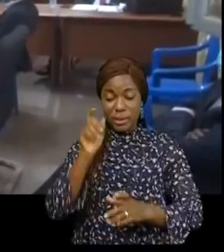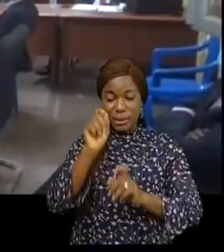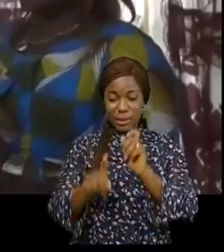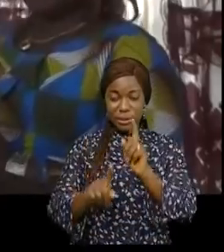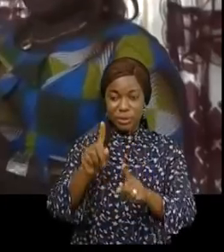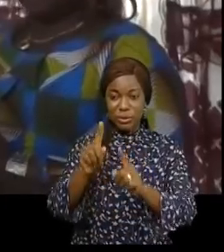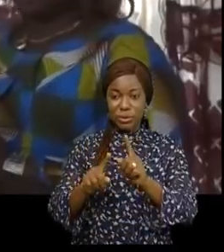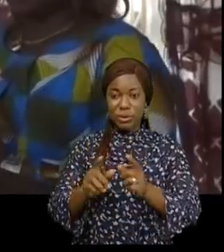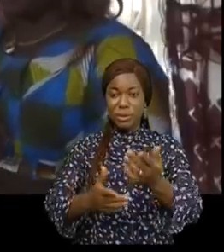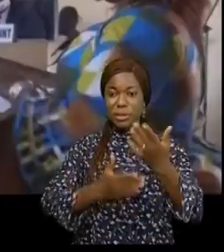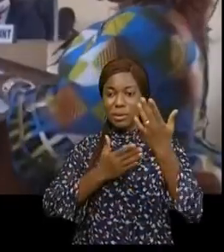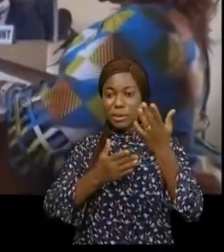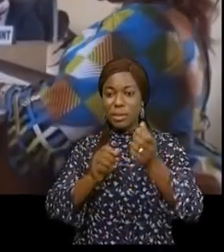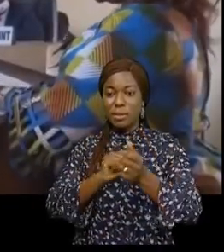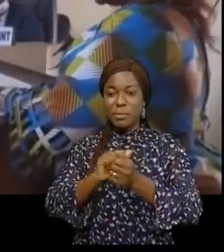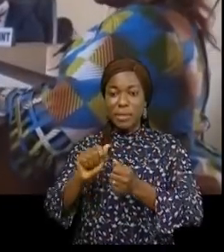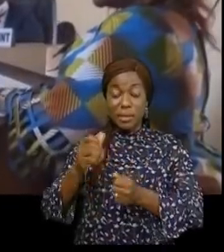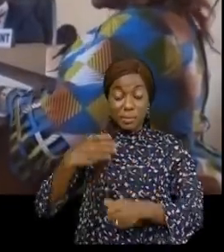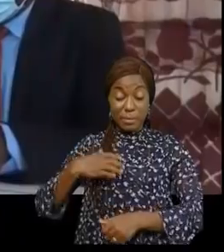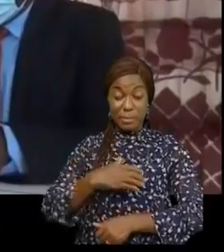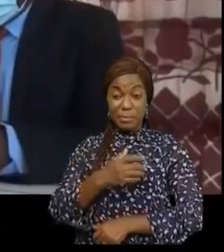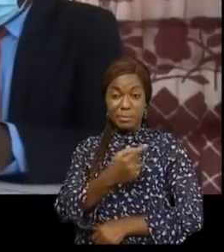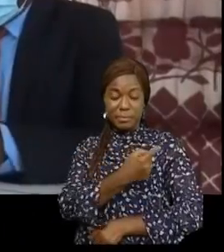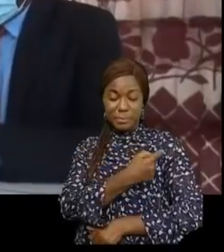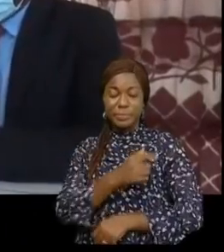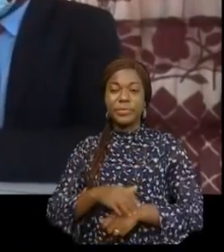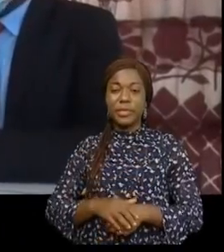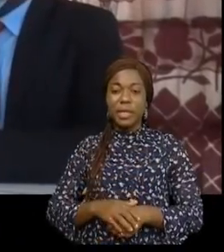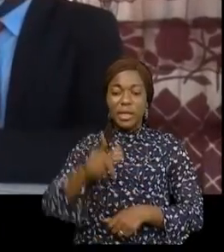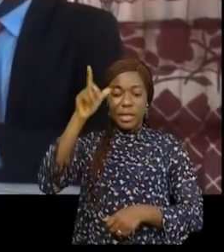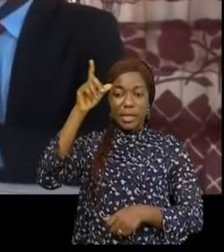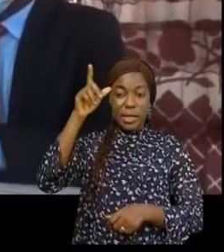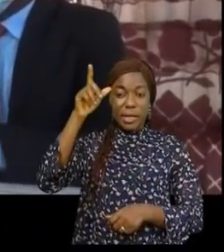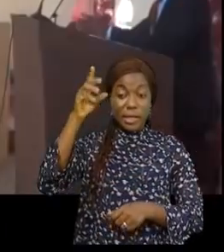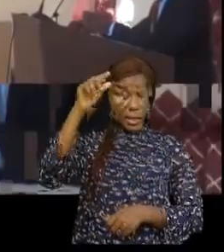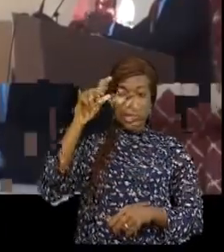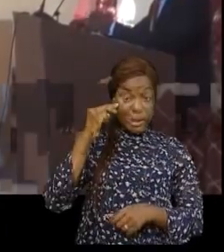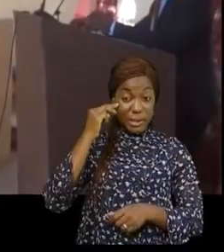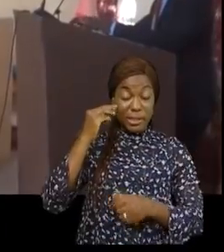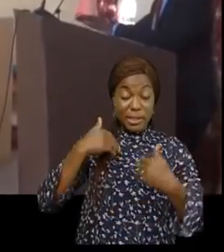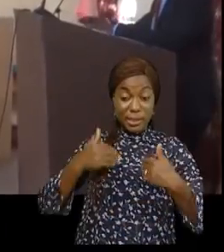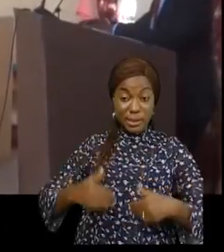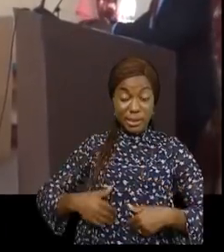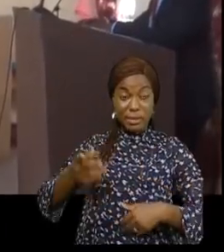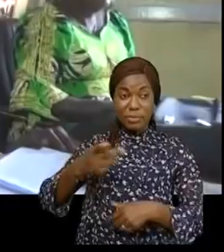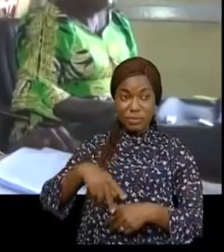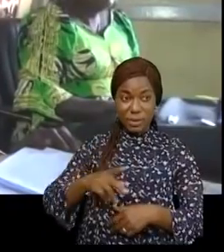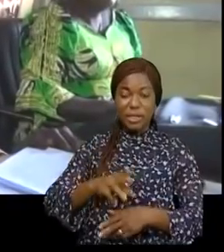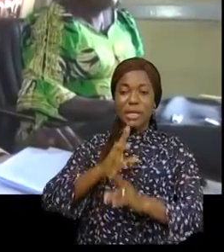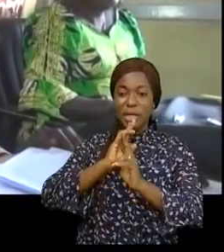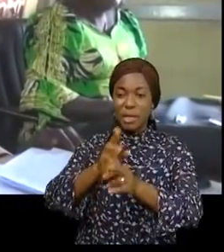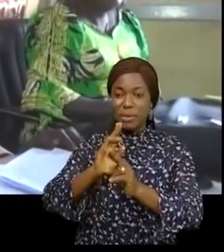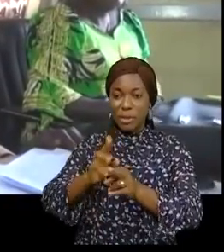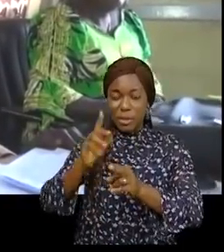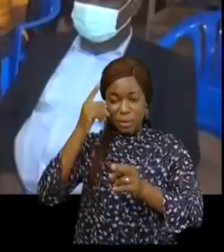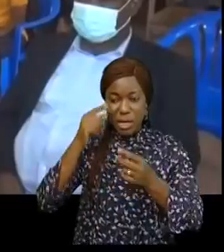par la députée provinciale Élisée Mago, le ministre provincial de la Santé a fourni les réponses suffisantes justifiant la réussite